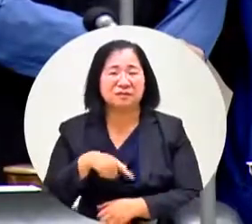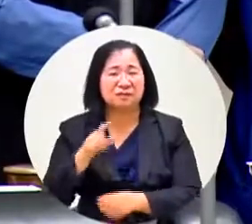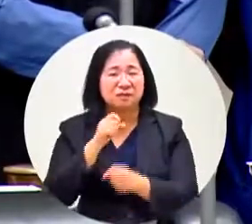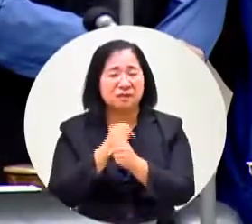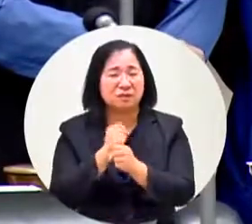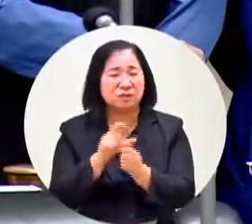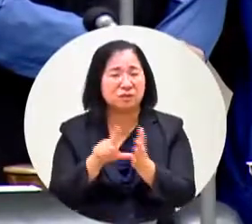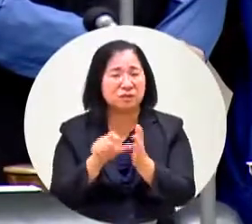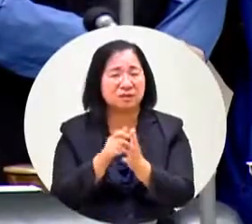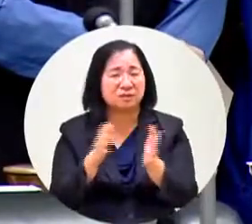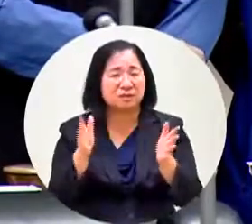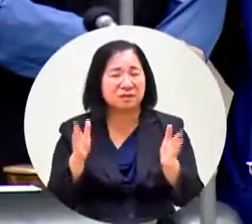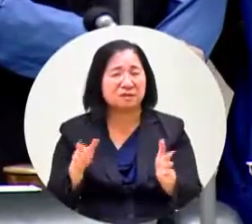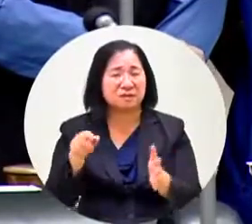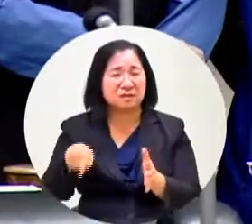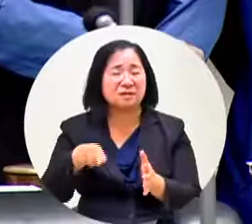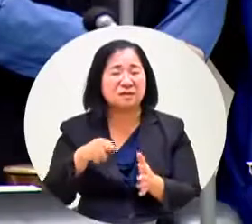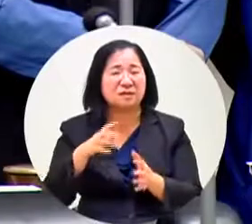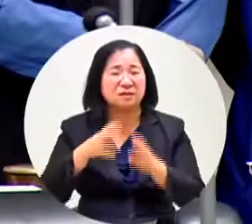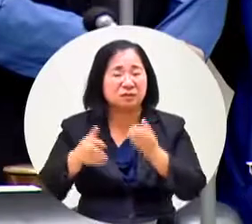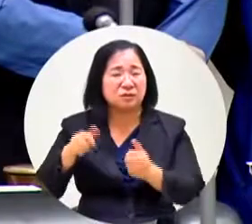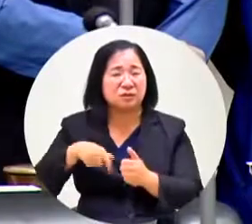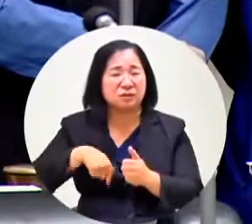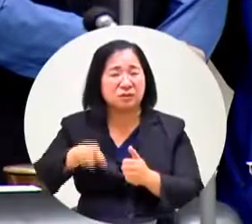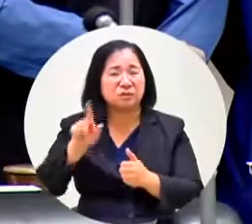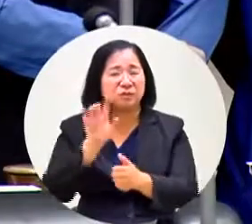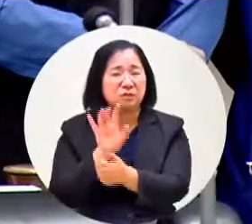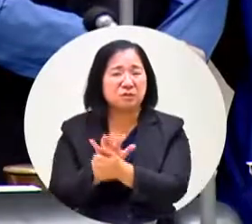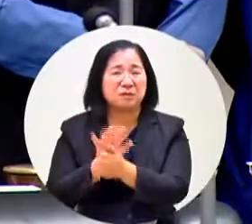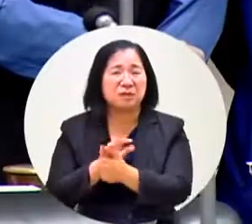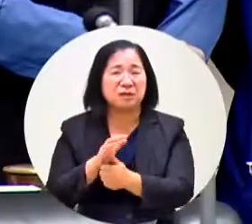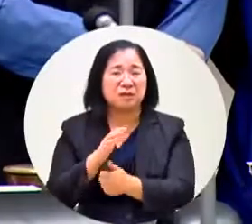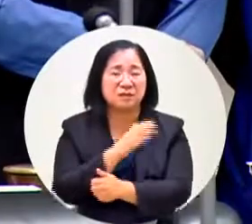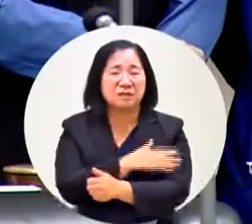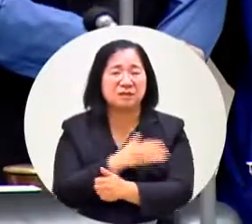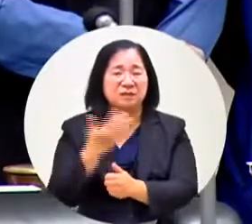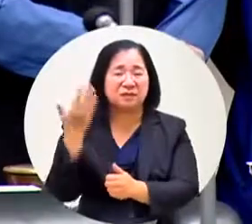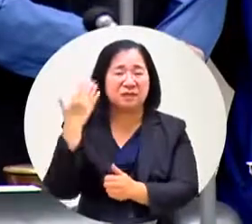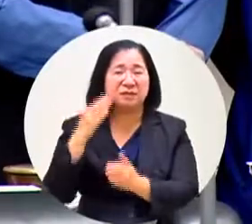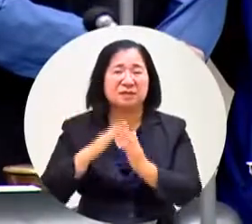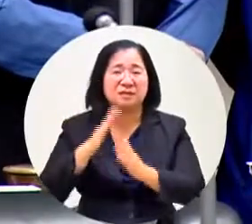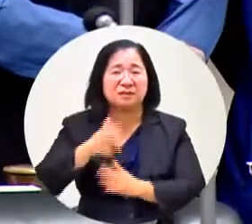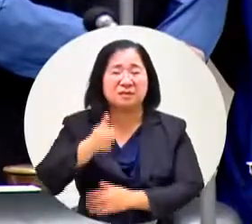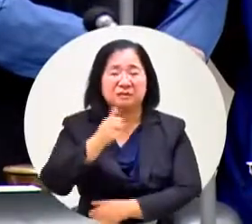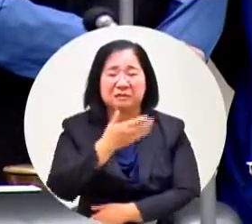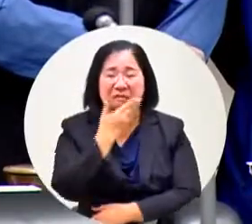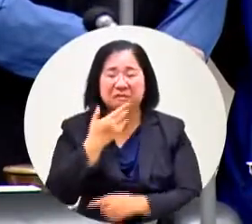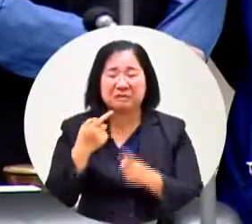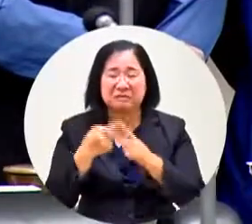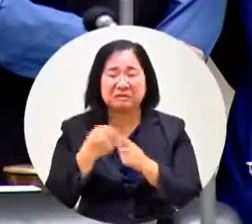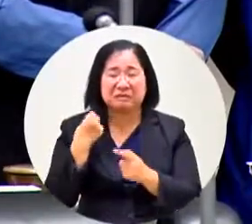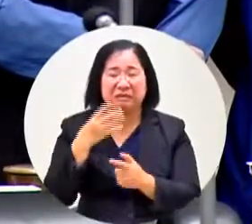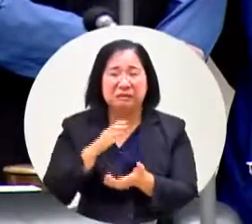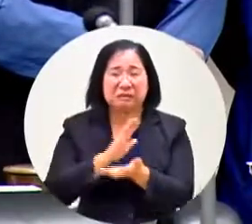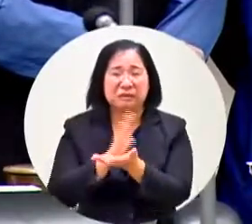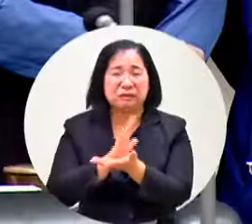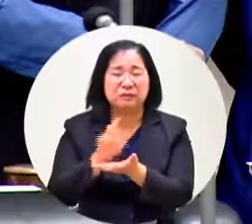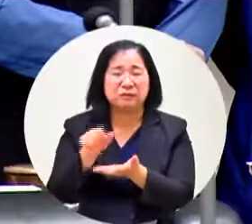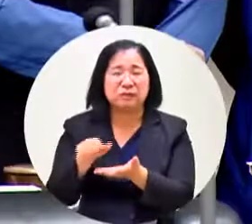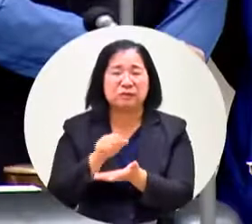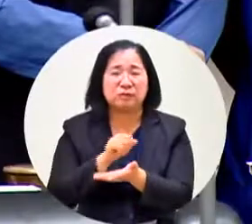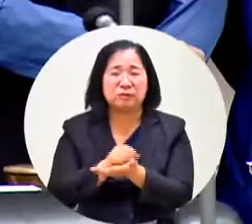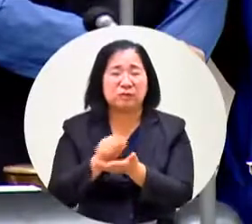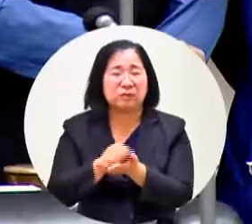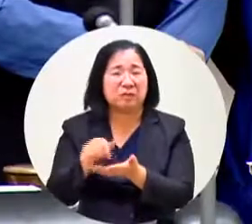质询韩市长说，这些公务人员怎么可以不严守行政分际的，这些议员们